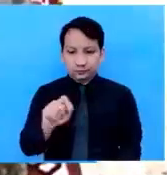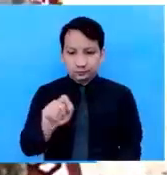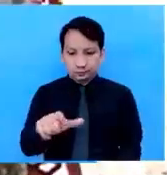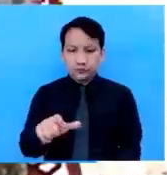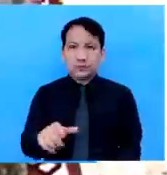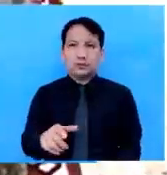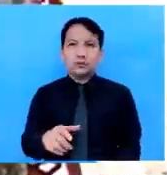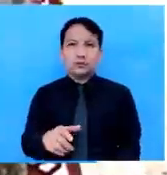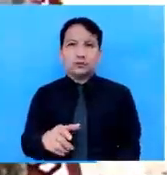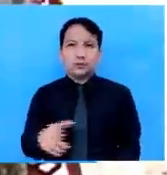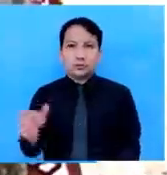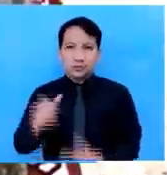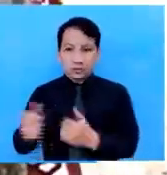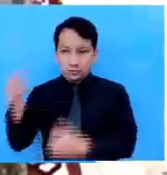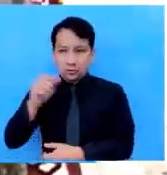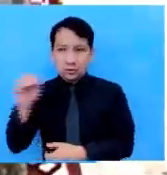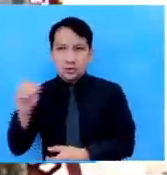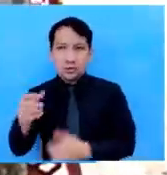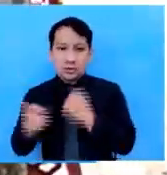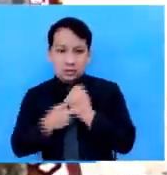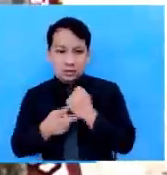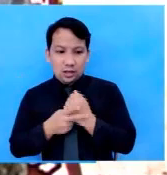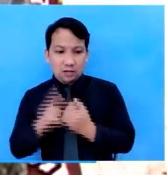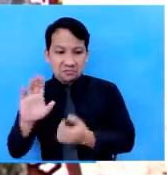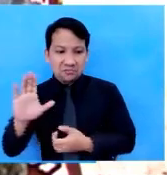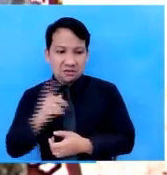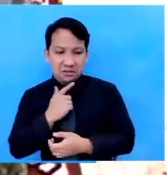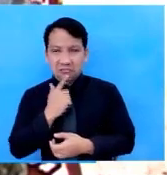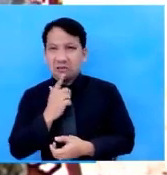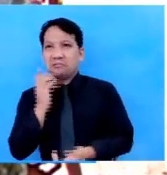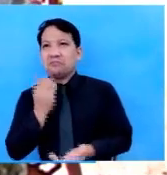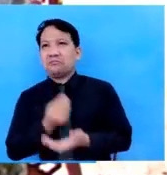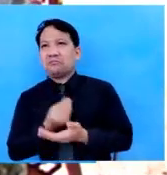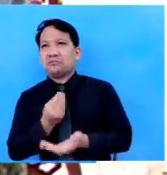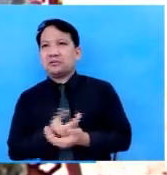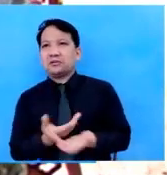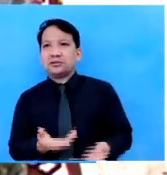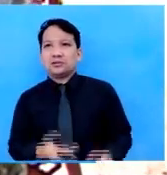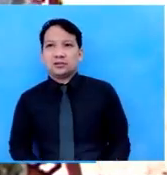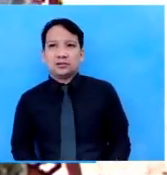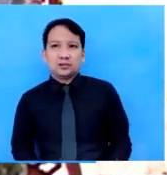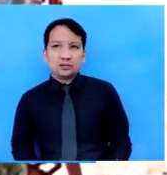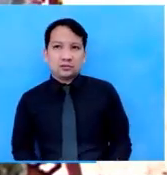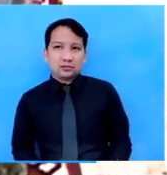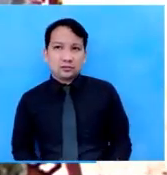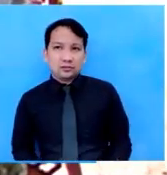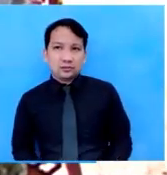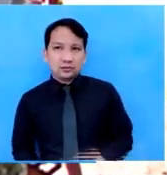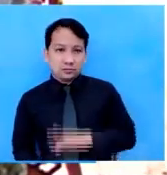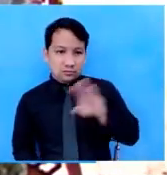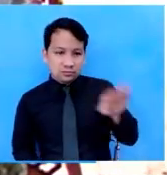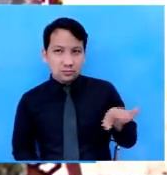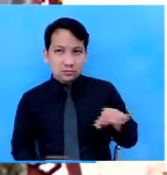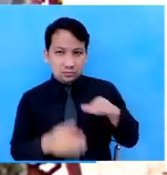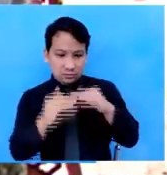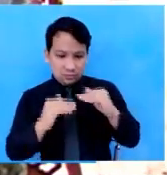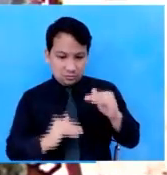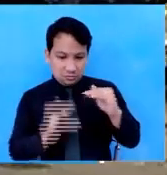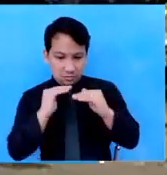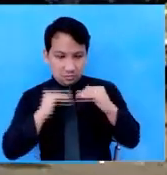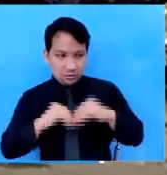yan. Kasi mayroon naman sila pira eh. Hindi. Bakit naisipan nila yung kalagayan na mababa?